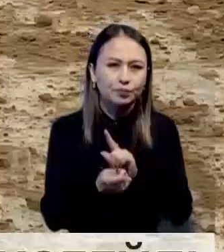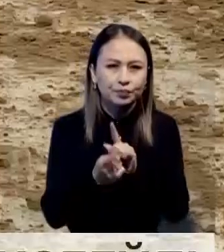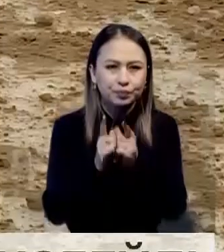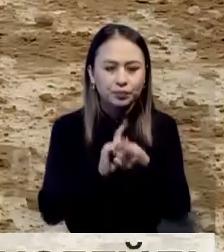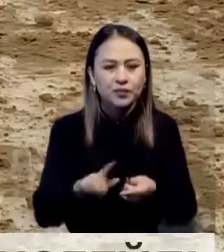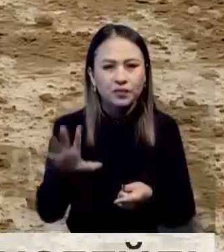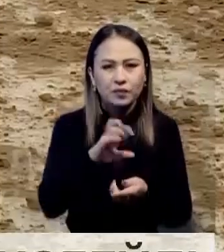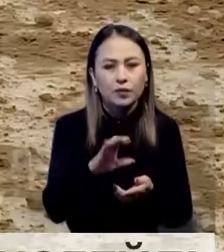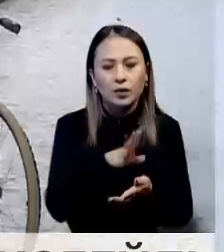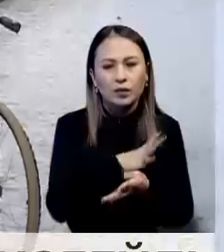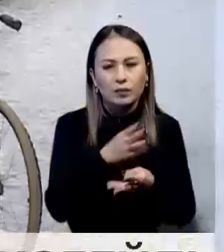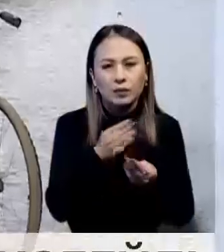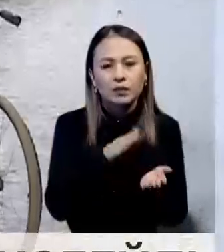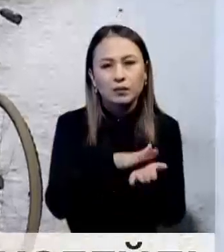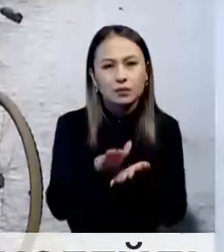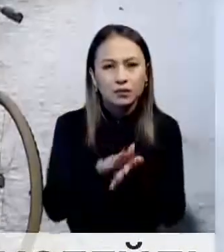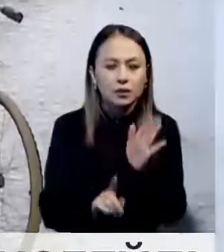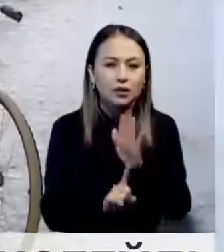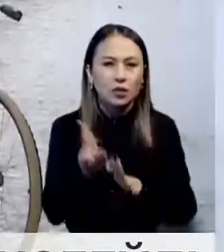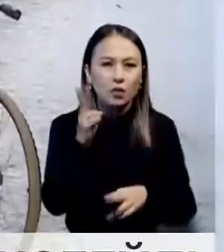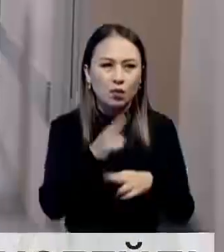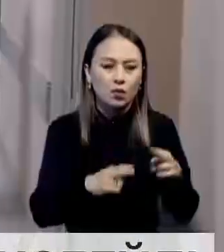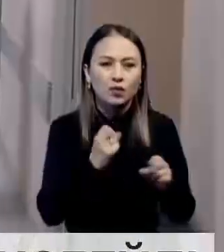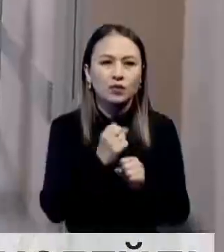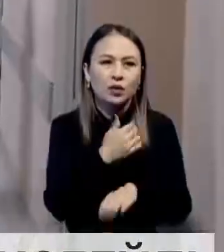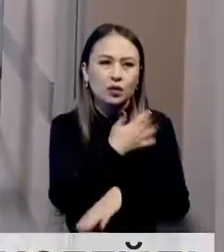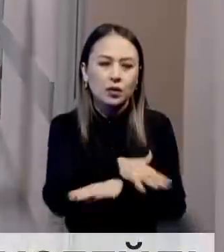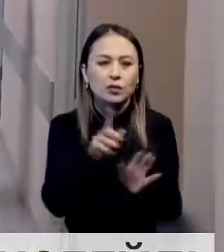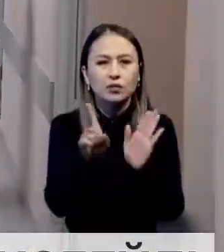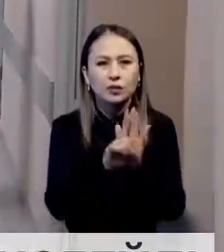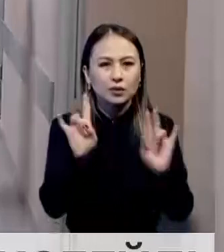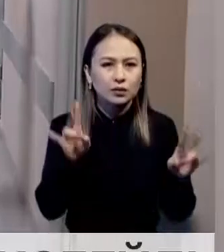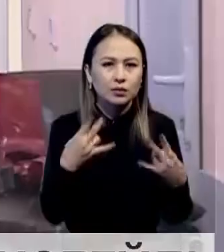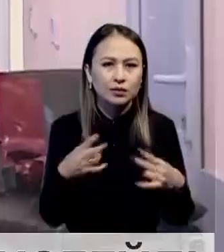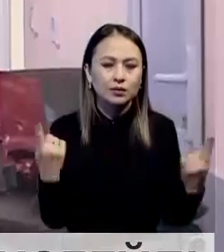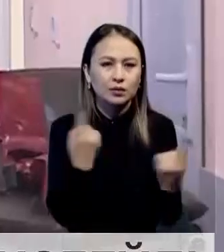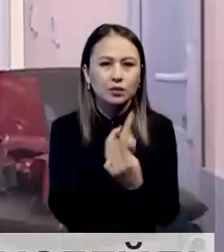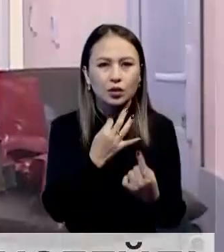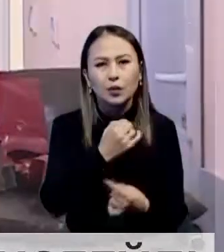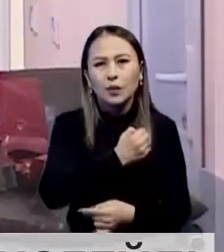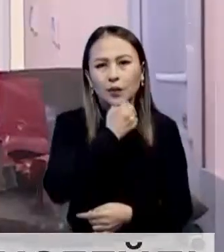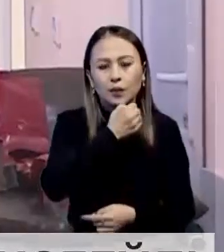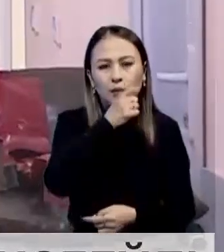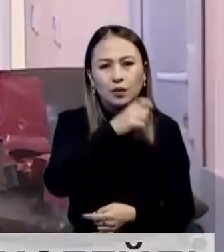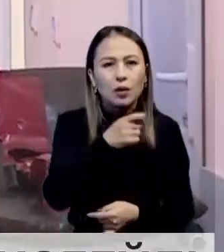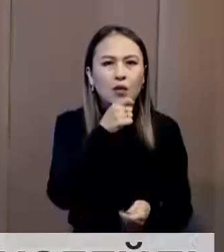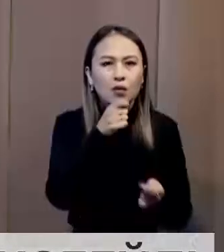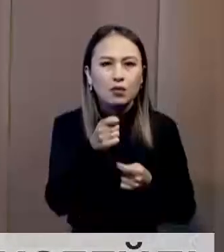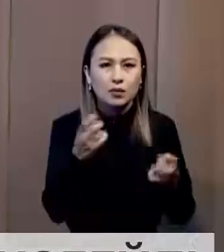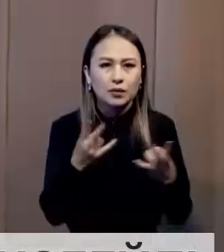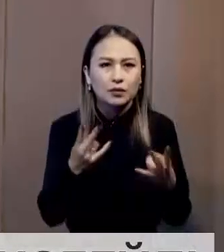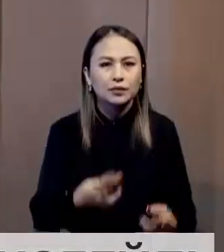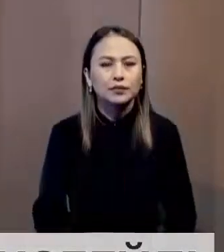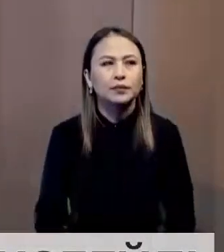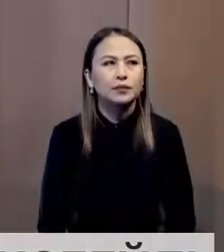көк тайғақ басқан. Сондықтан травматолог дәрігерлер реті келсе көшеге шықпаған жөн дейді. Әсіресе егде жастағы жандарға абай болу қажет.